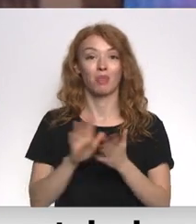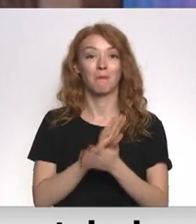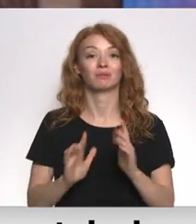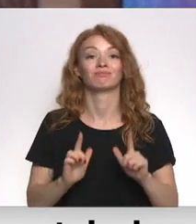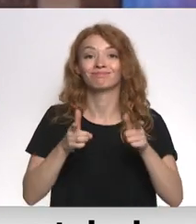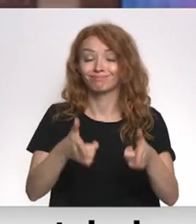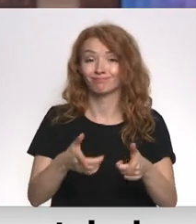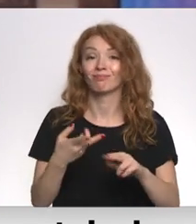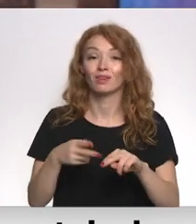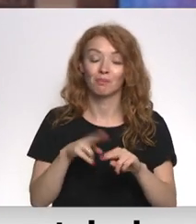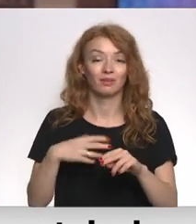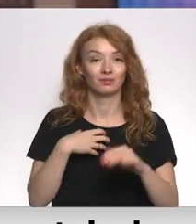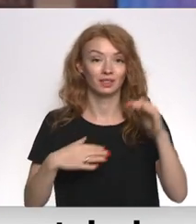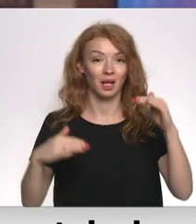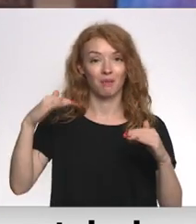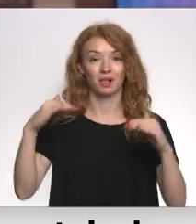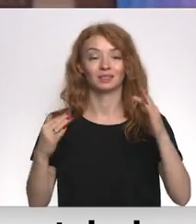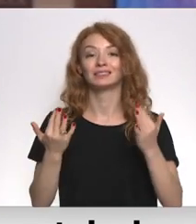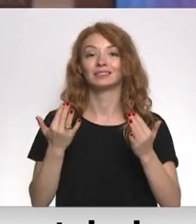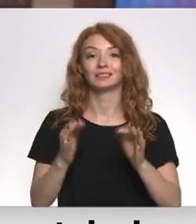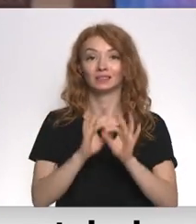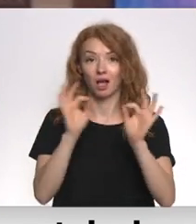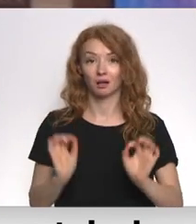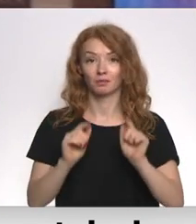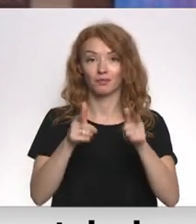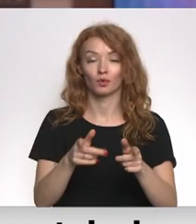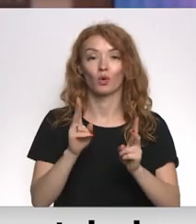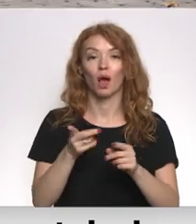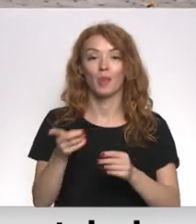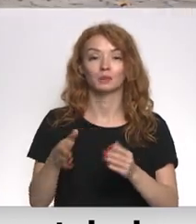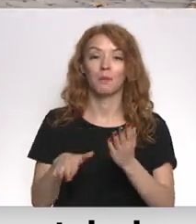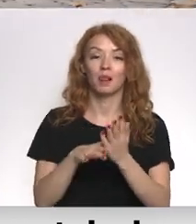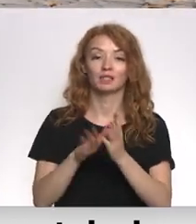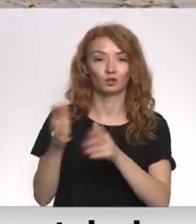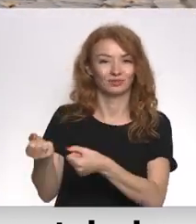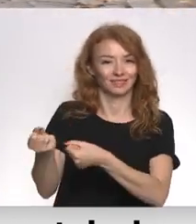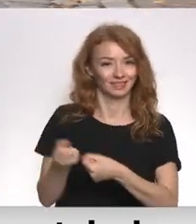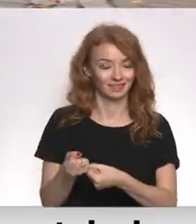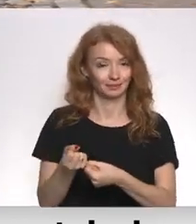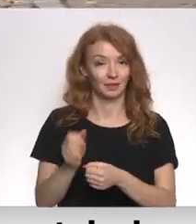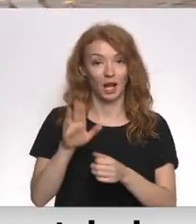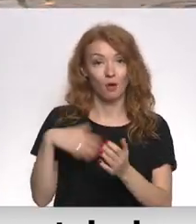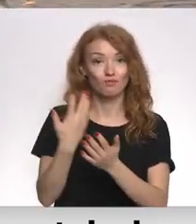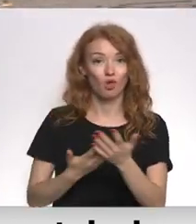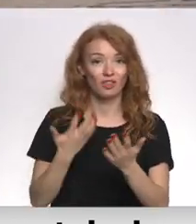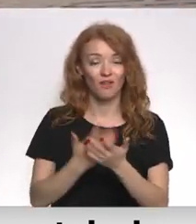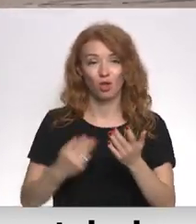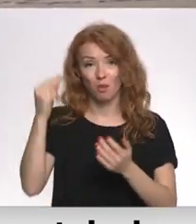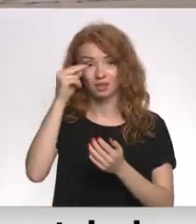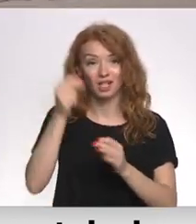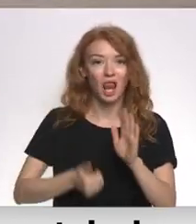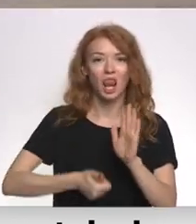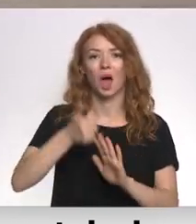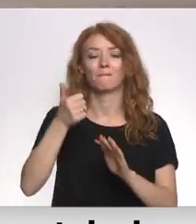šeit jāmēģina sabalansēt tas, cik vispār studējušie sāk studēt un kā tas palīdz viņus noturēt. Lai skolēnus motivētu mācīties labāk